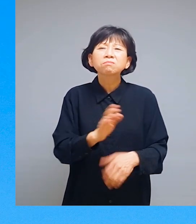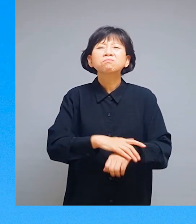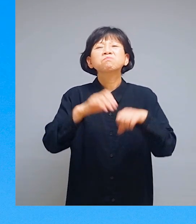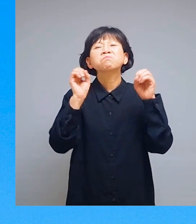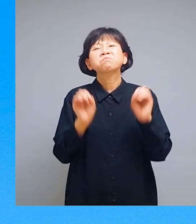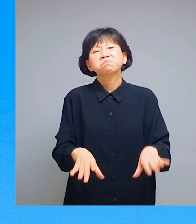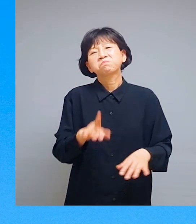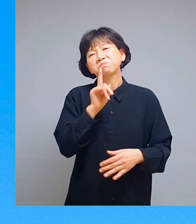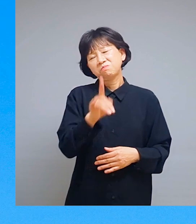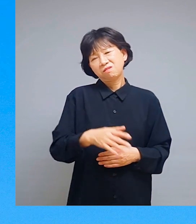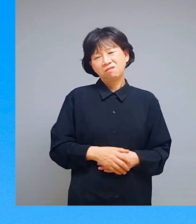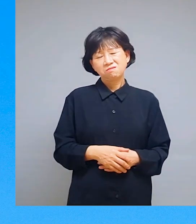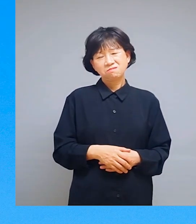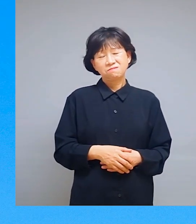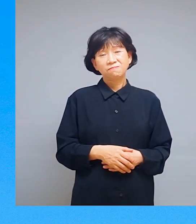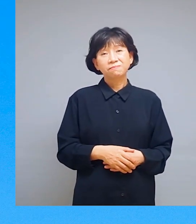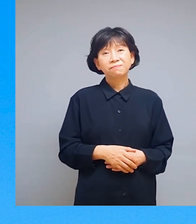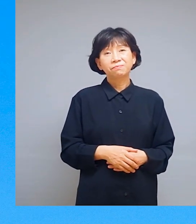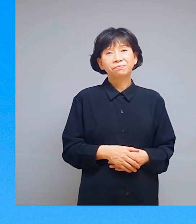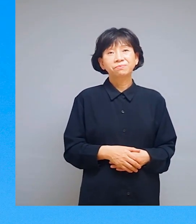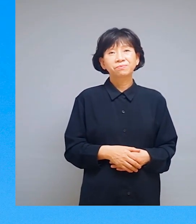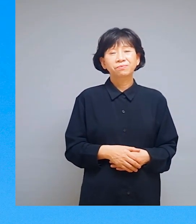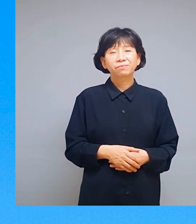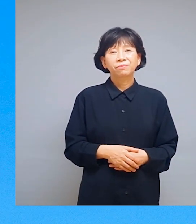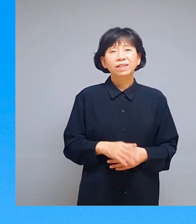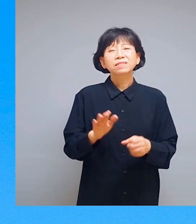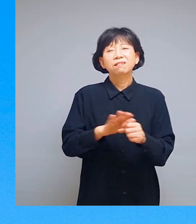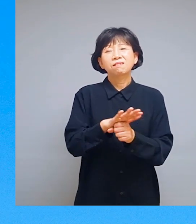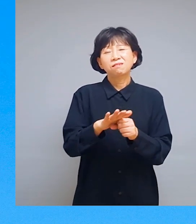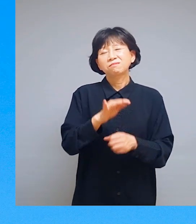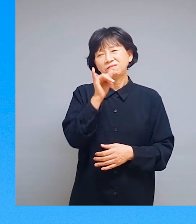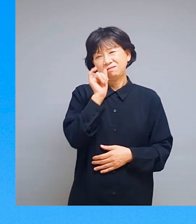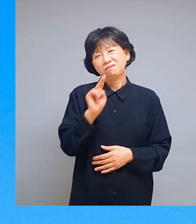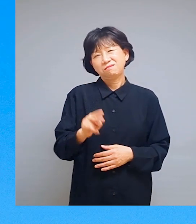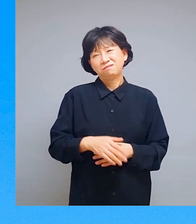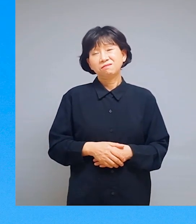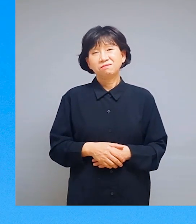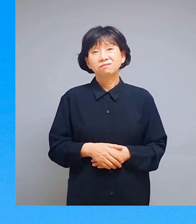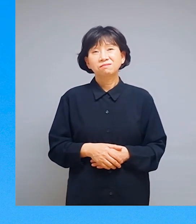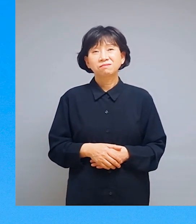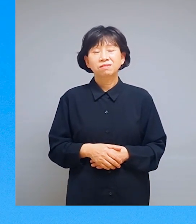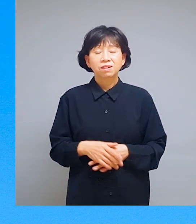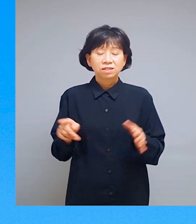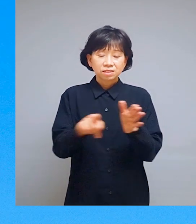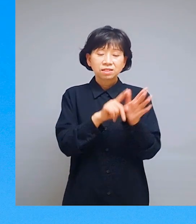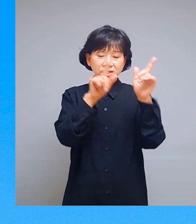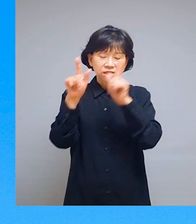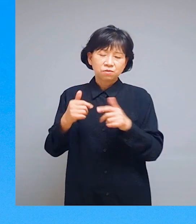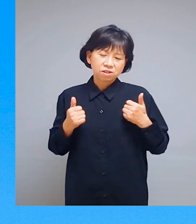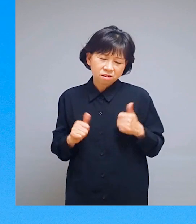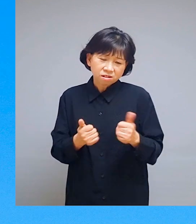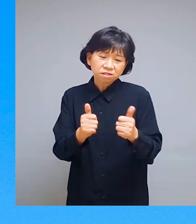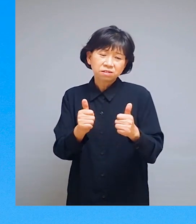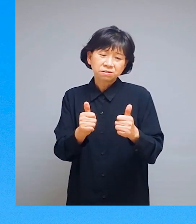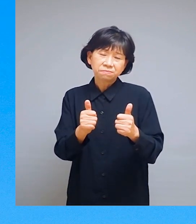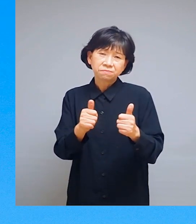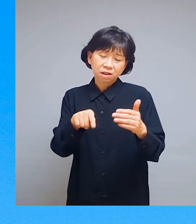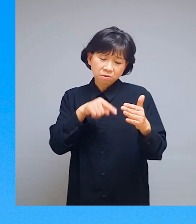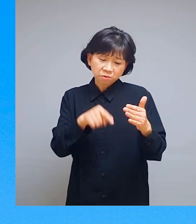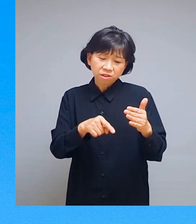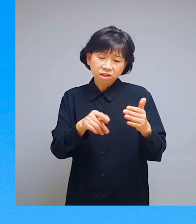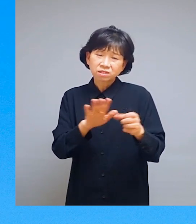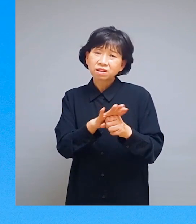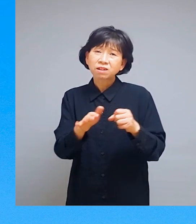없으면 내가 아무것도 아니요. 아멘. 여러분이 신앙생활을 열심히 해도 사랑이 빠져